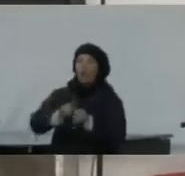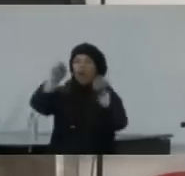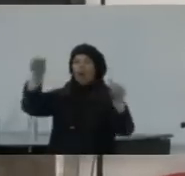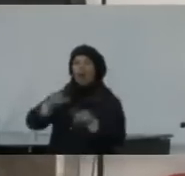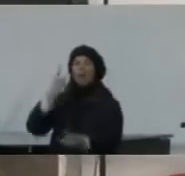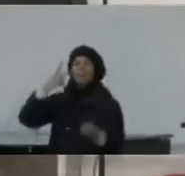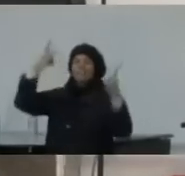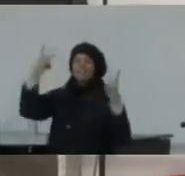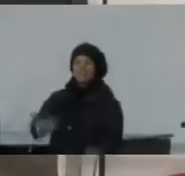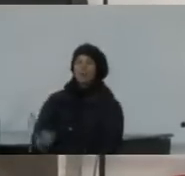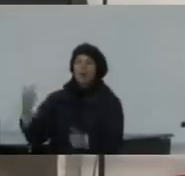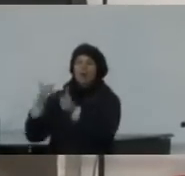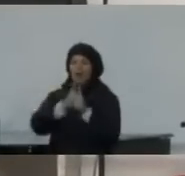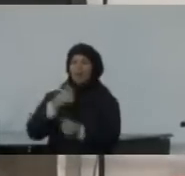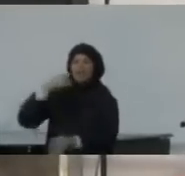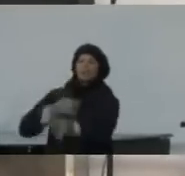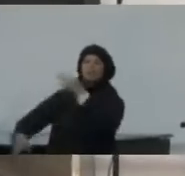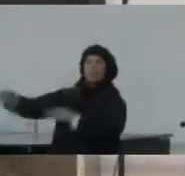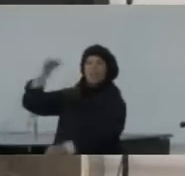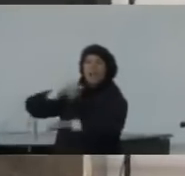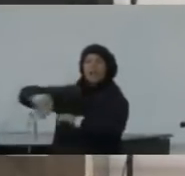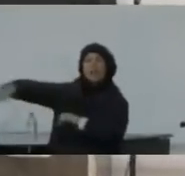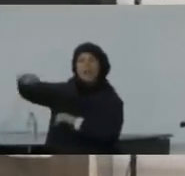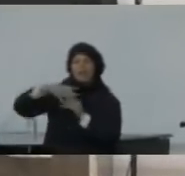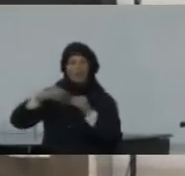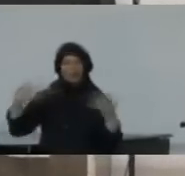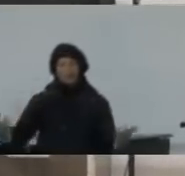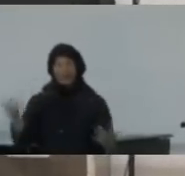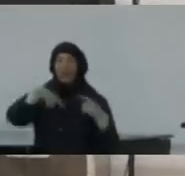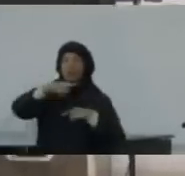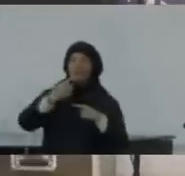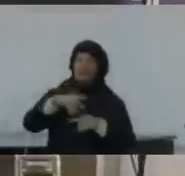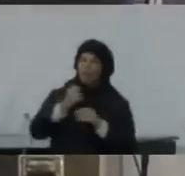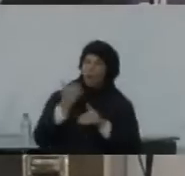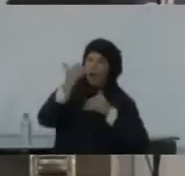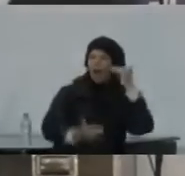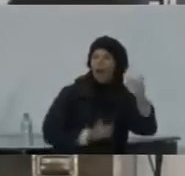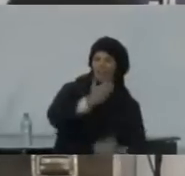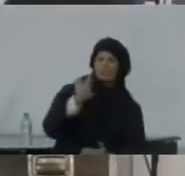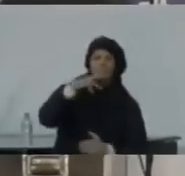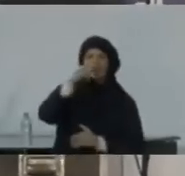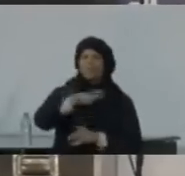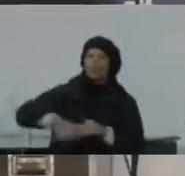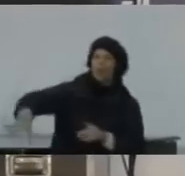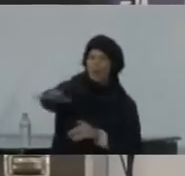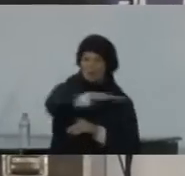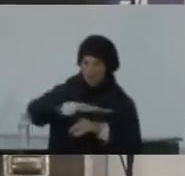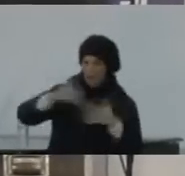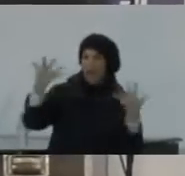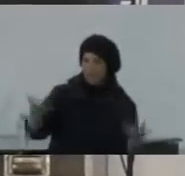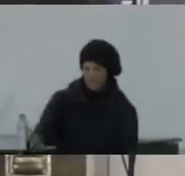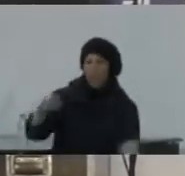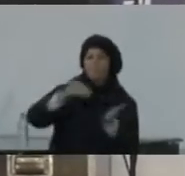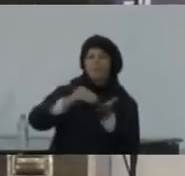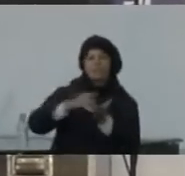che stanno facendo loro. Noi siamo andati leggermente più avanti, abbiamo detto la piazza, sì la piazza, e poi cosa facciamo? La piazza, dobbiamo andare